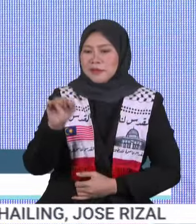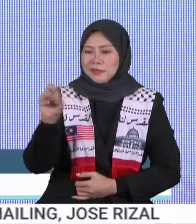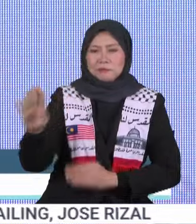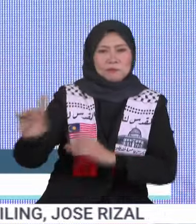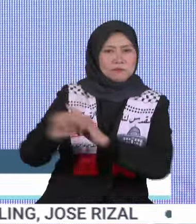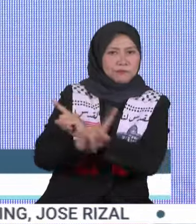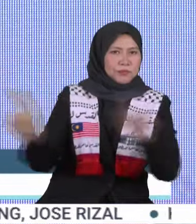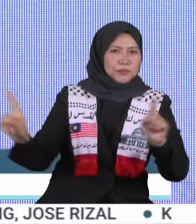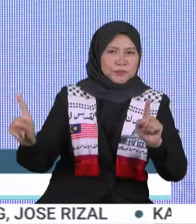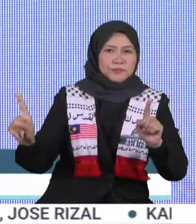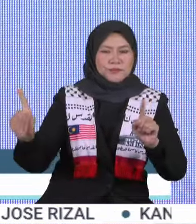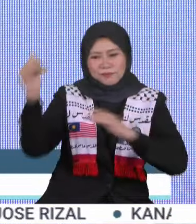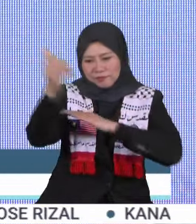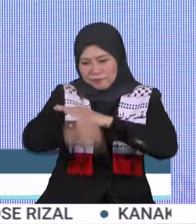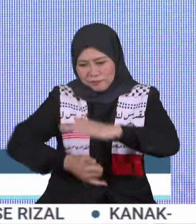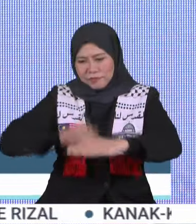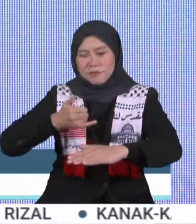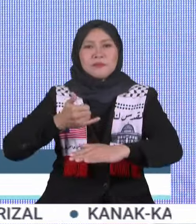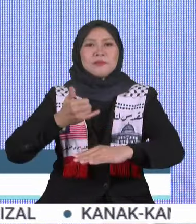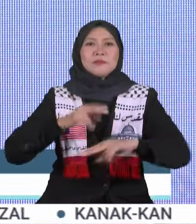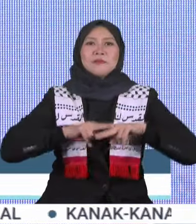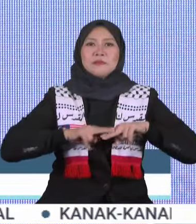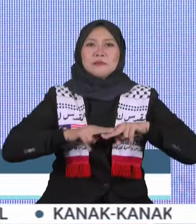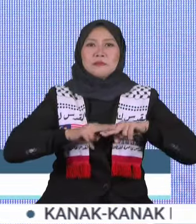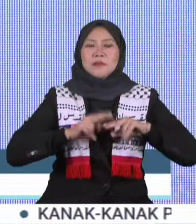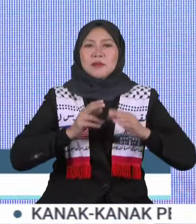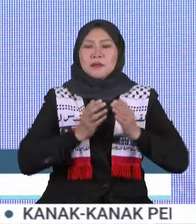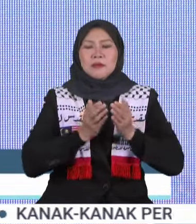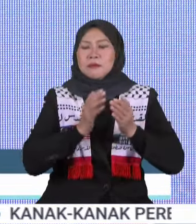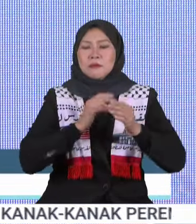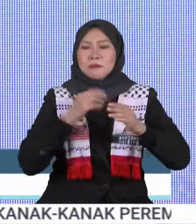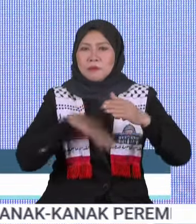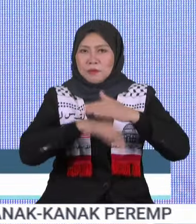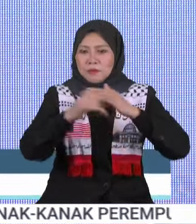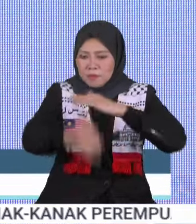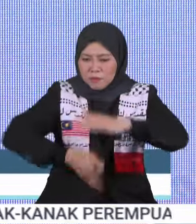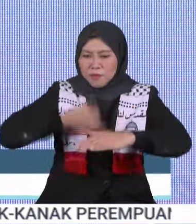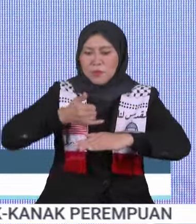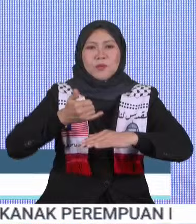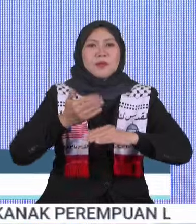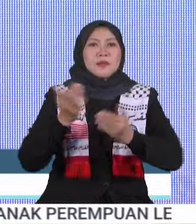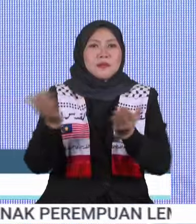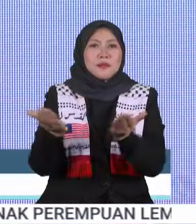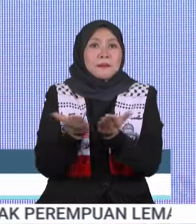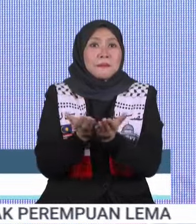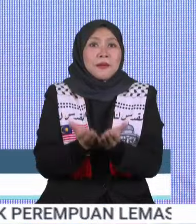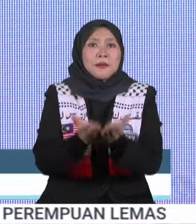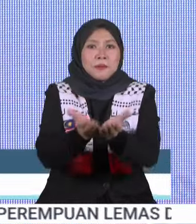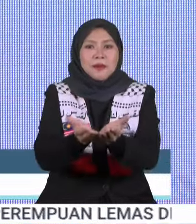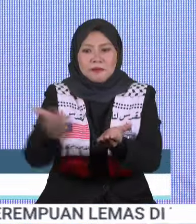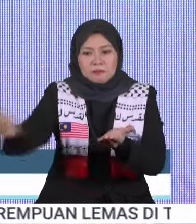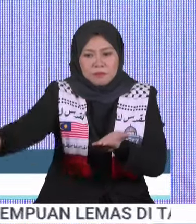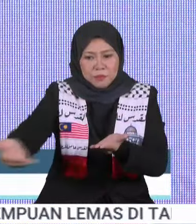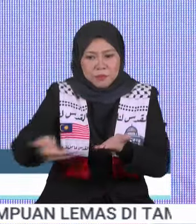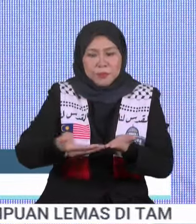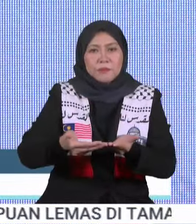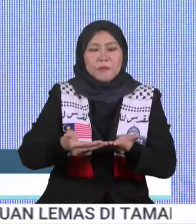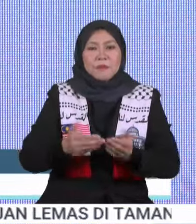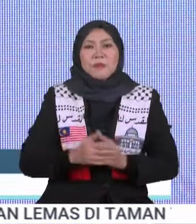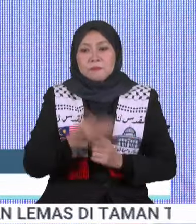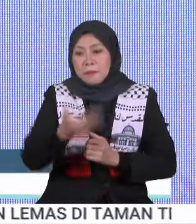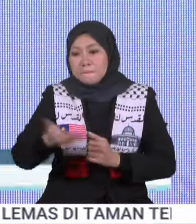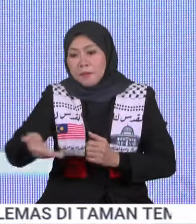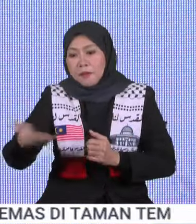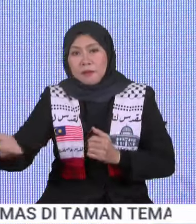dibenarkan masuk ke pelabuhan-pelabuhan di Malaysia. Manakala kontena juga tidak